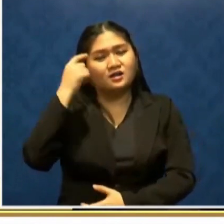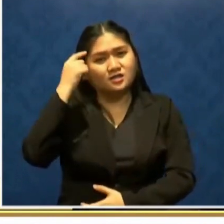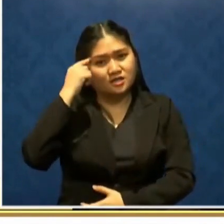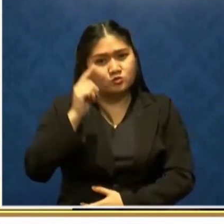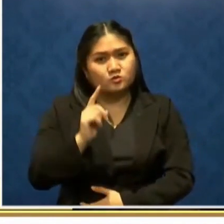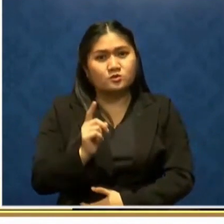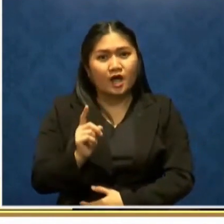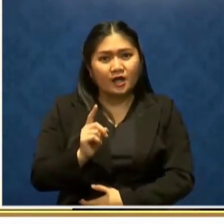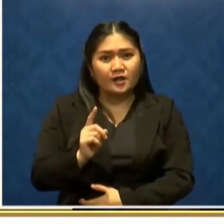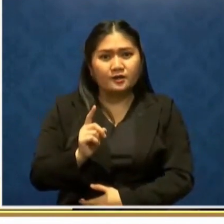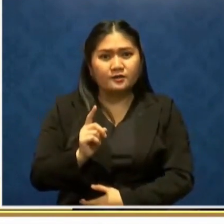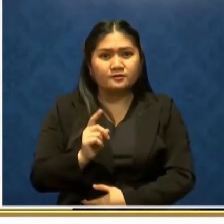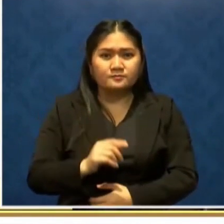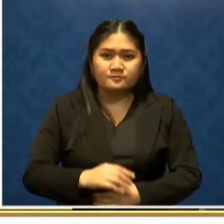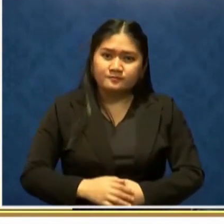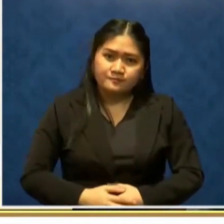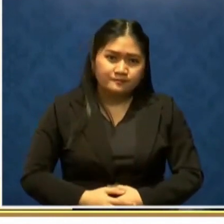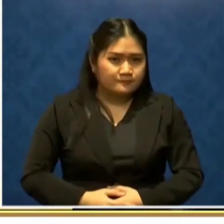นก็กาด